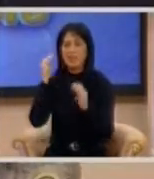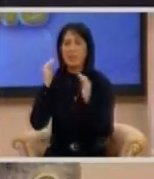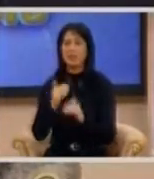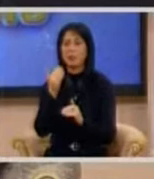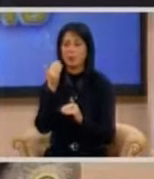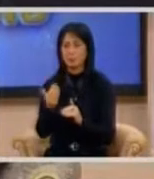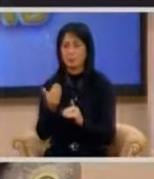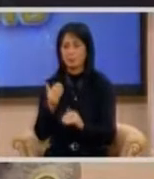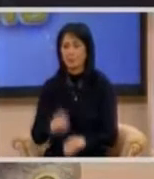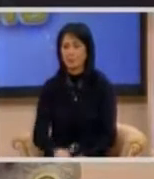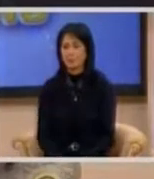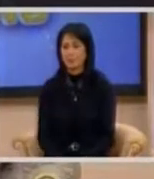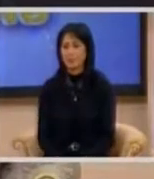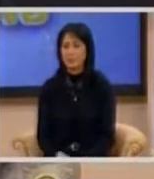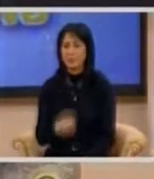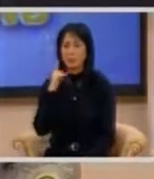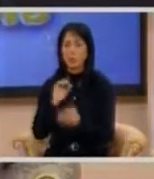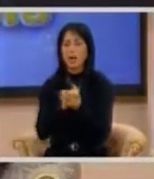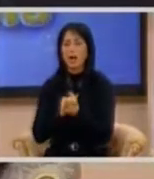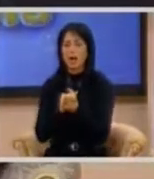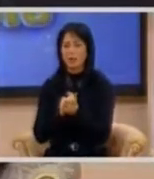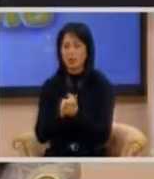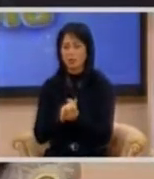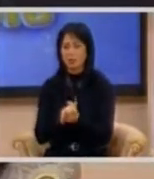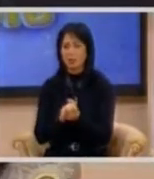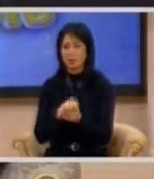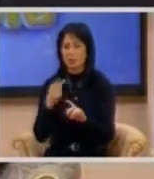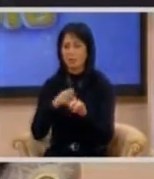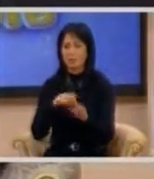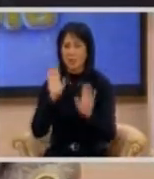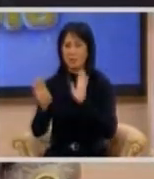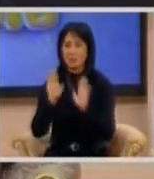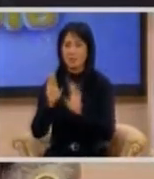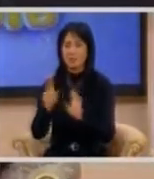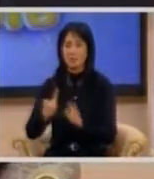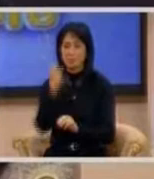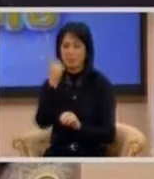და ყურთა კავშირის ესე რომ ვთქვათ ხელმძღვანელი ვინც არის,